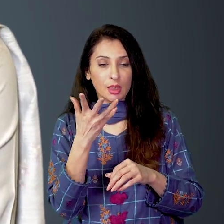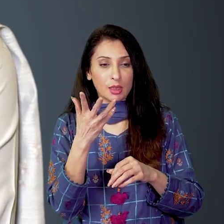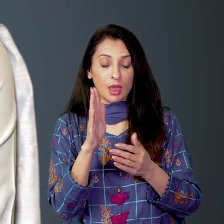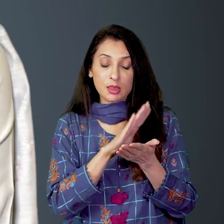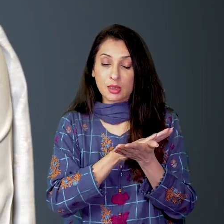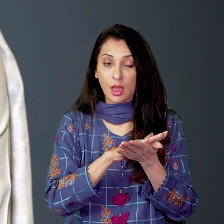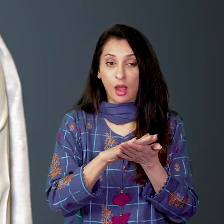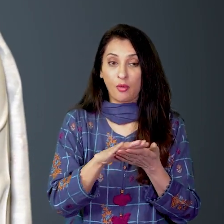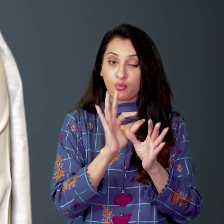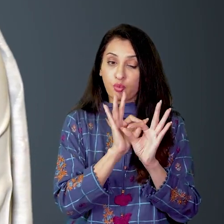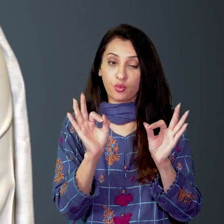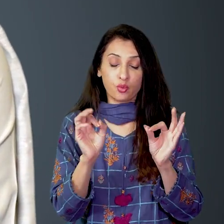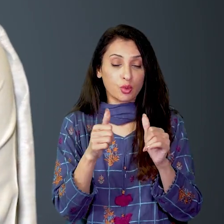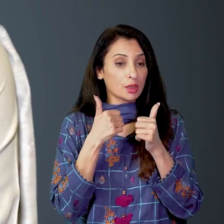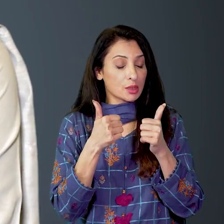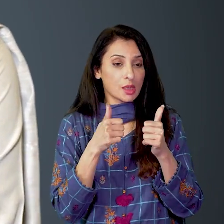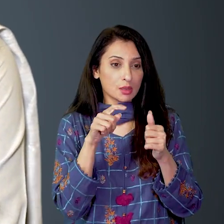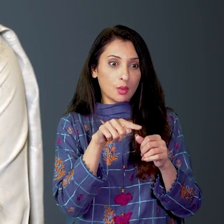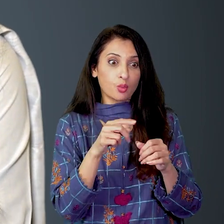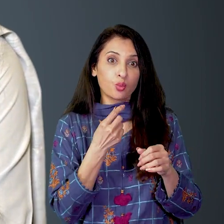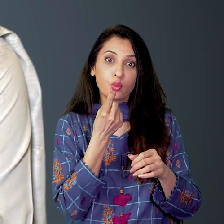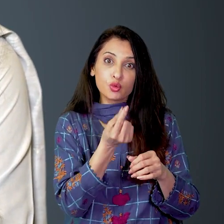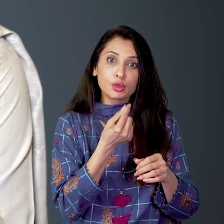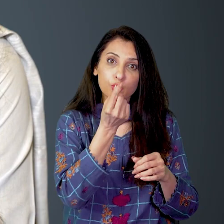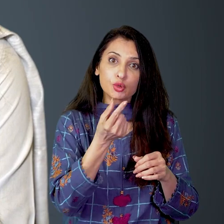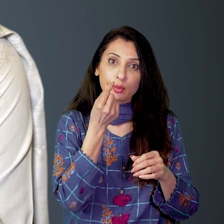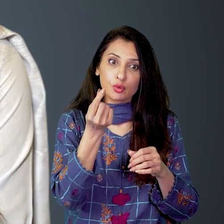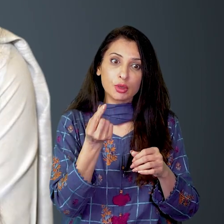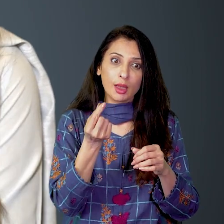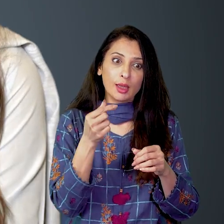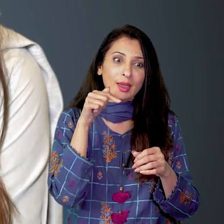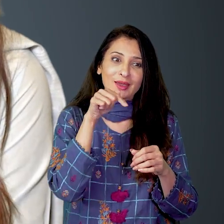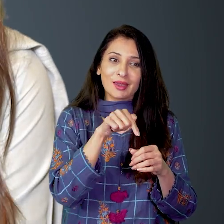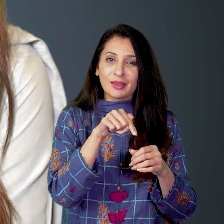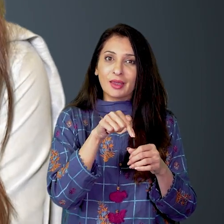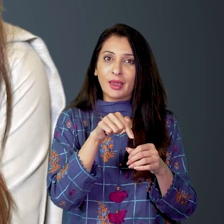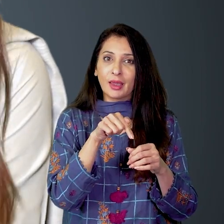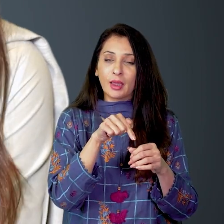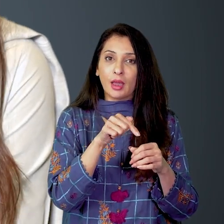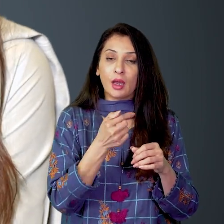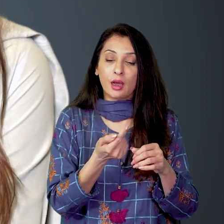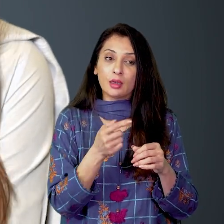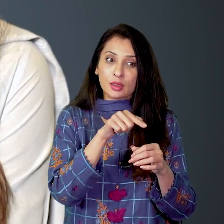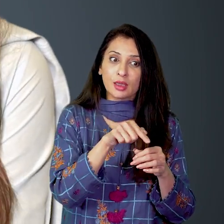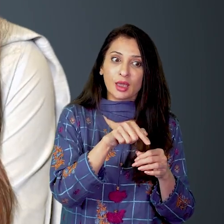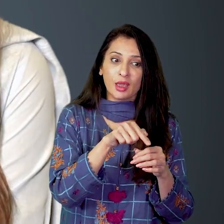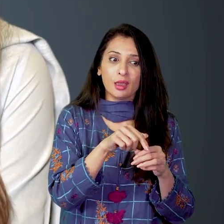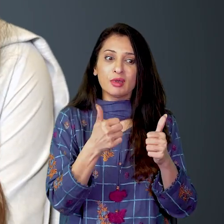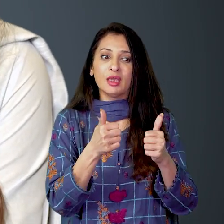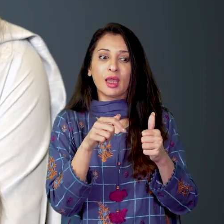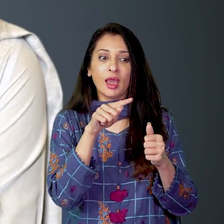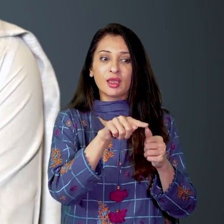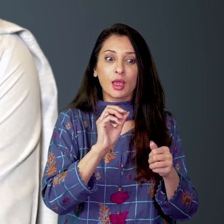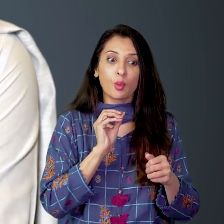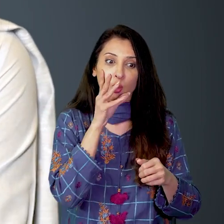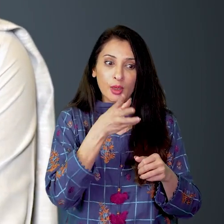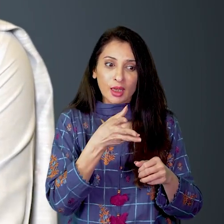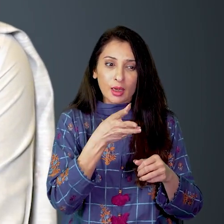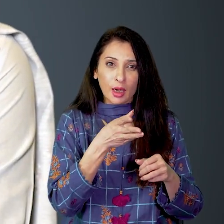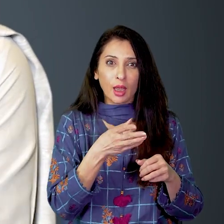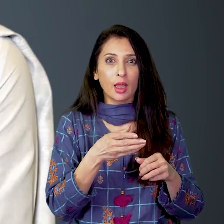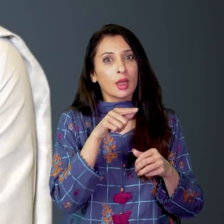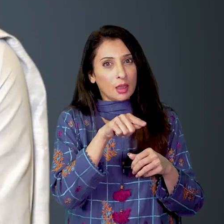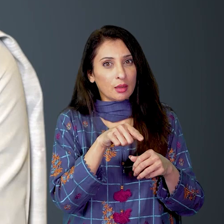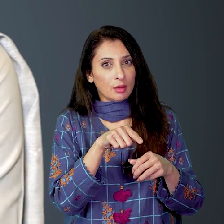से उनको क्लियर कराना है। आपने बिल्कुल डॉक्टर से वो अलामात आगे पूछनी है कि कौन सी ऐसी बातें हैं जिस पर दोबारा हमें हस्पताल लाने की ज़रूरत पड़ सकती